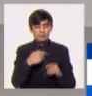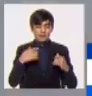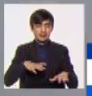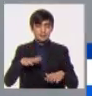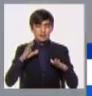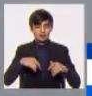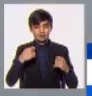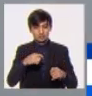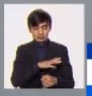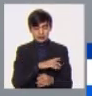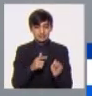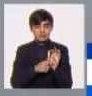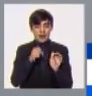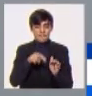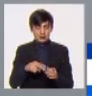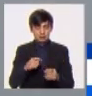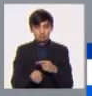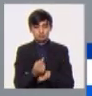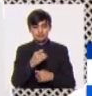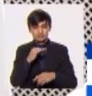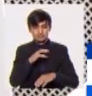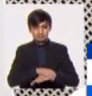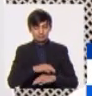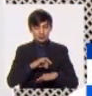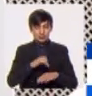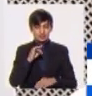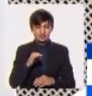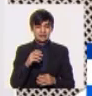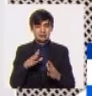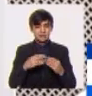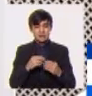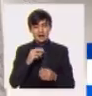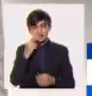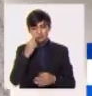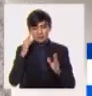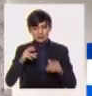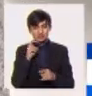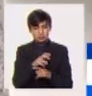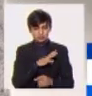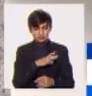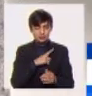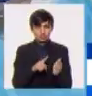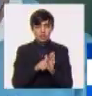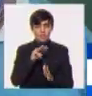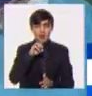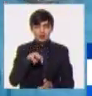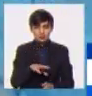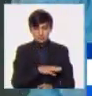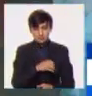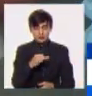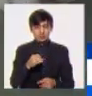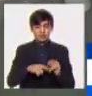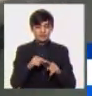недомогания появились только 7 апреля. Они также посещали семейное мероприятие в Нур-Султане, однако это было еще в начале марта.